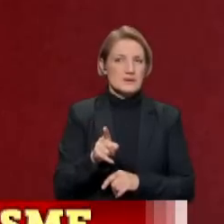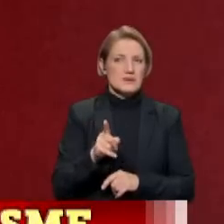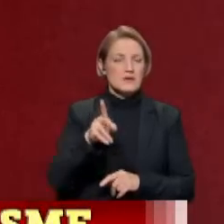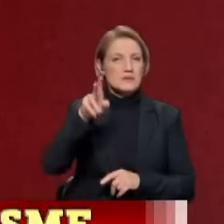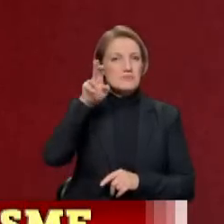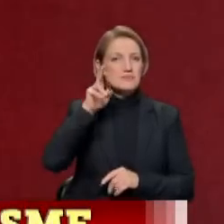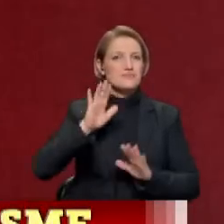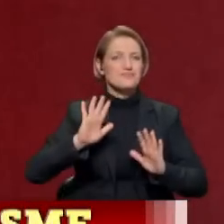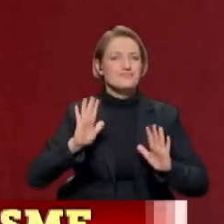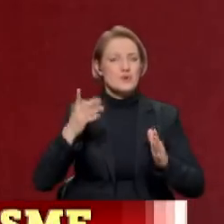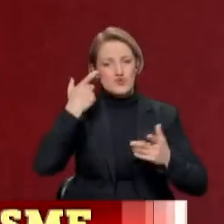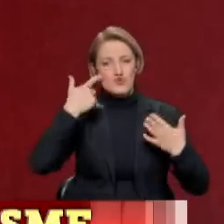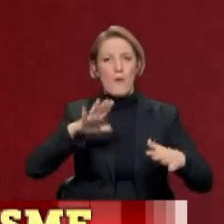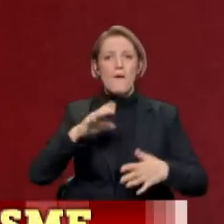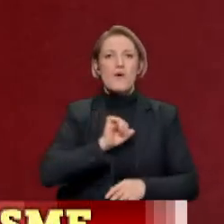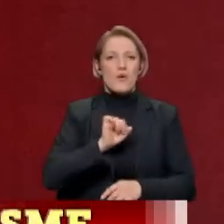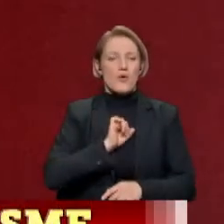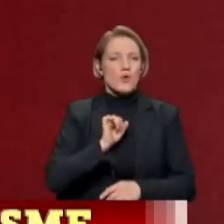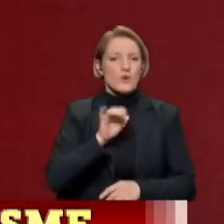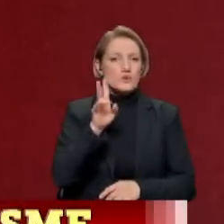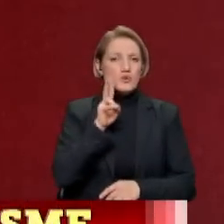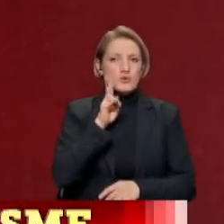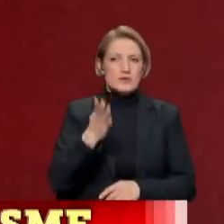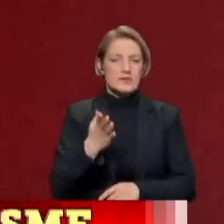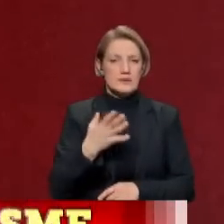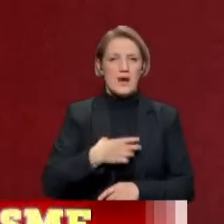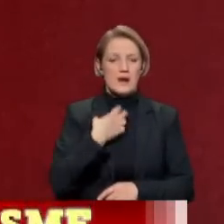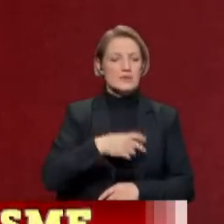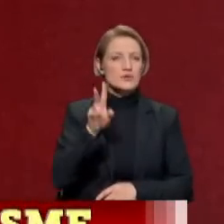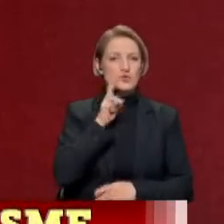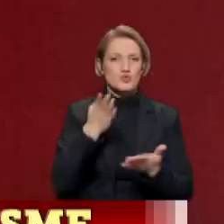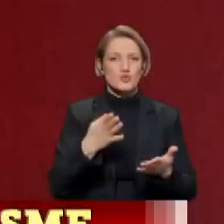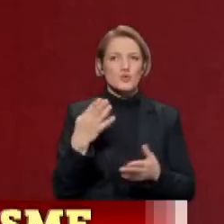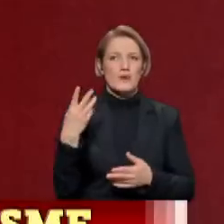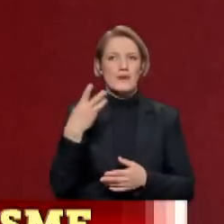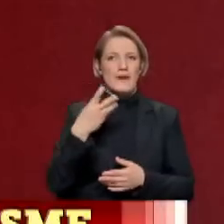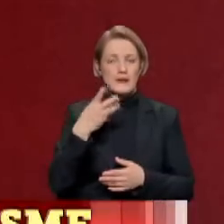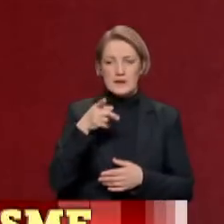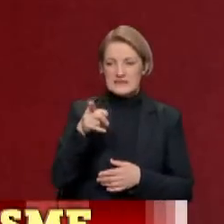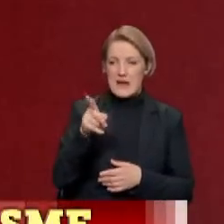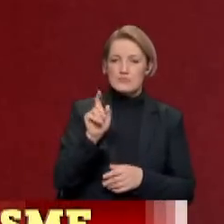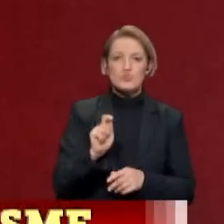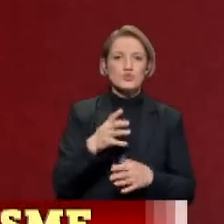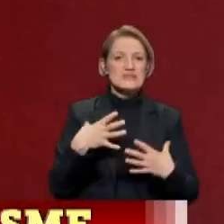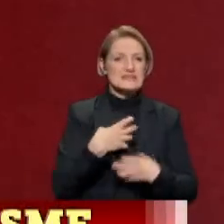Ve korkularının neticesidir, endişelerinin neticesidir. Halbuki Erdoğan'dan şu beklenir. Sen bu sıkıntıları